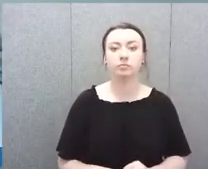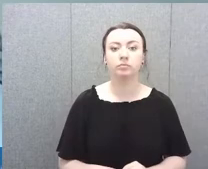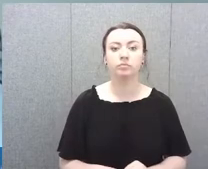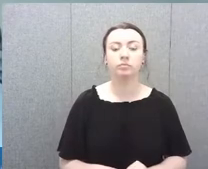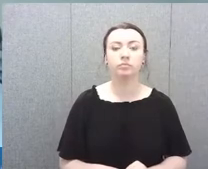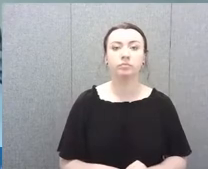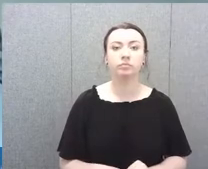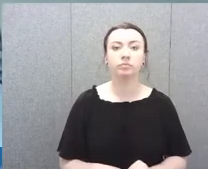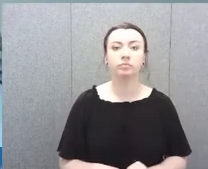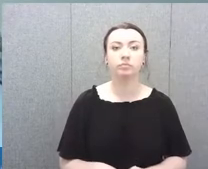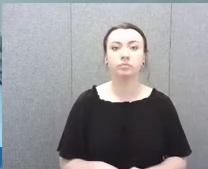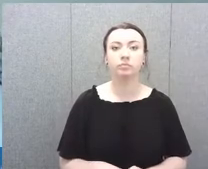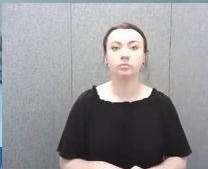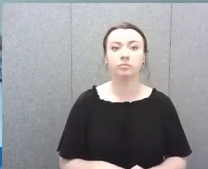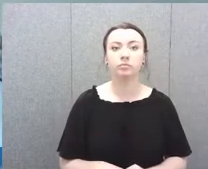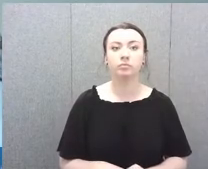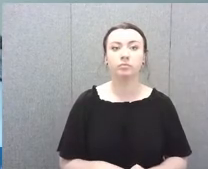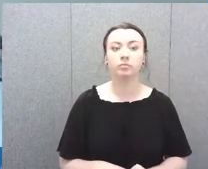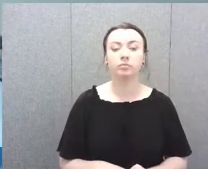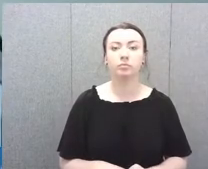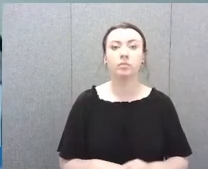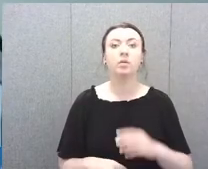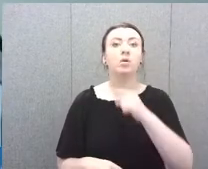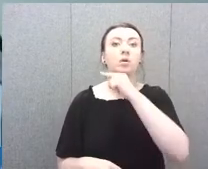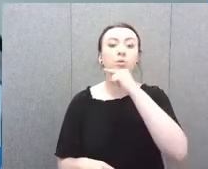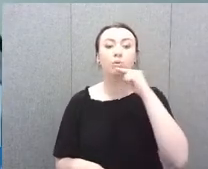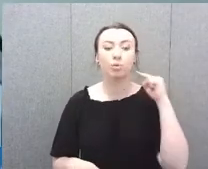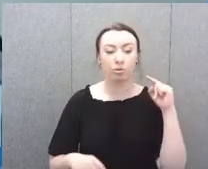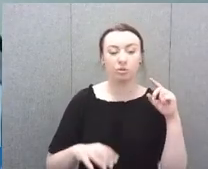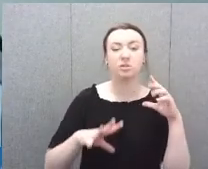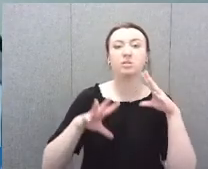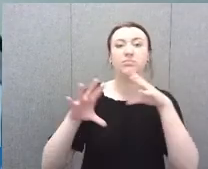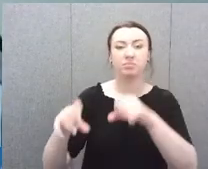агрессии со стороны Российской Федерации против Украины,